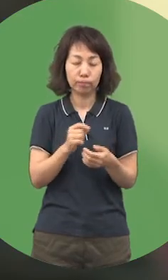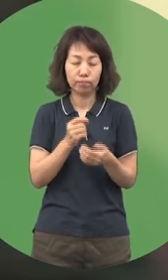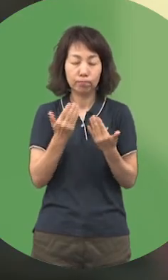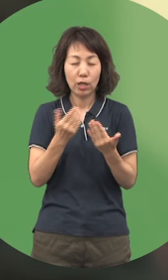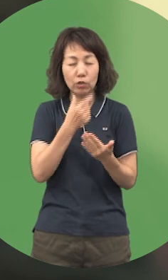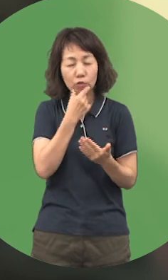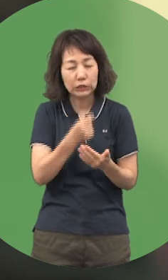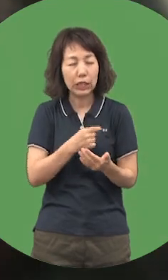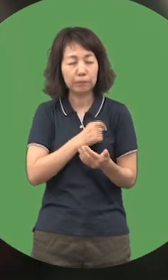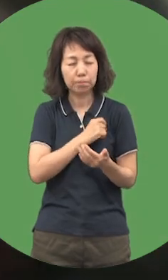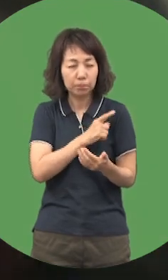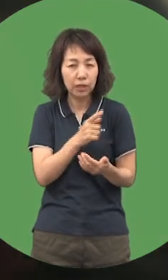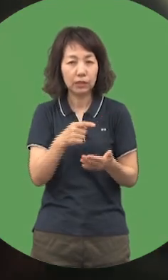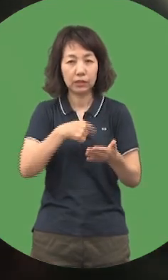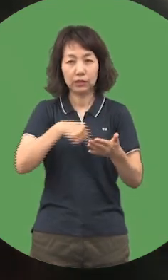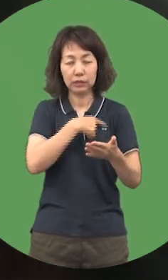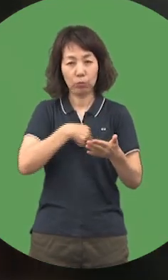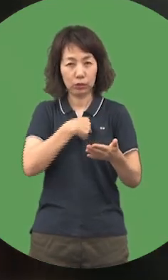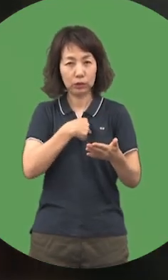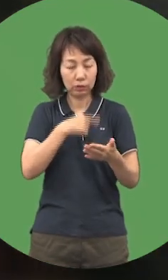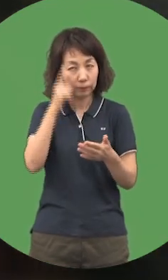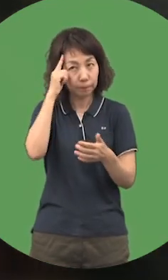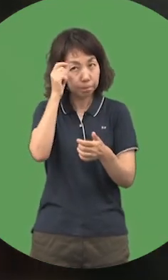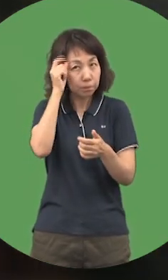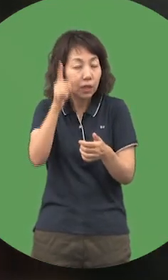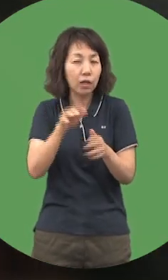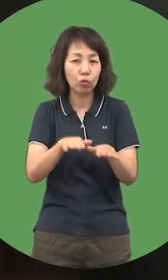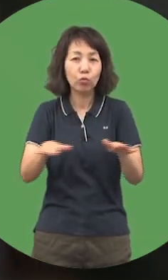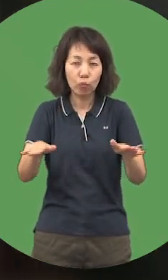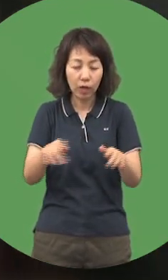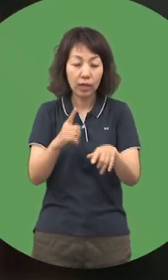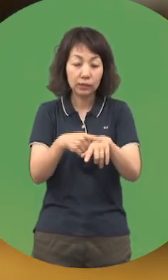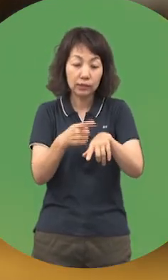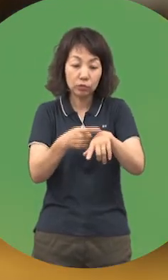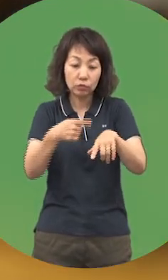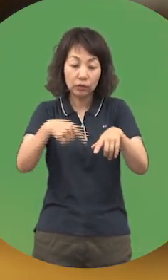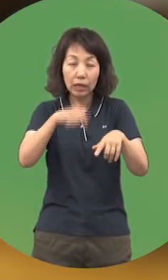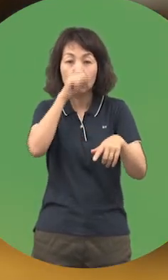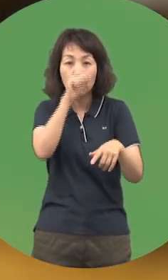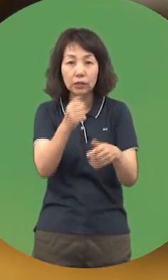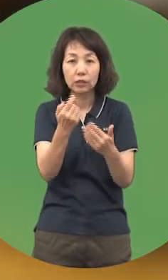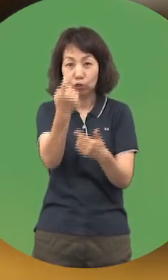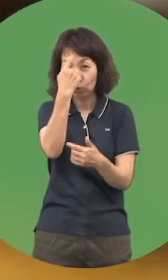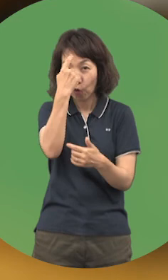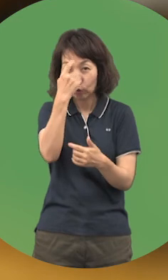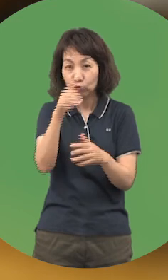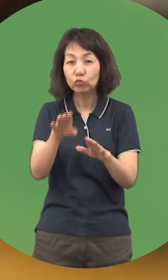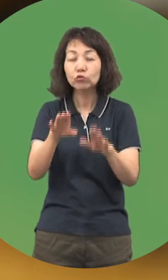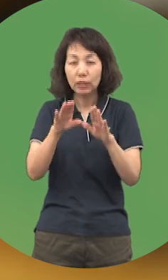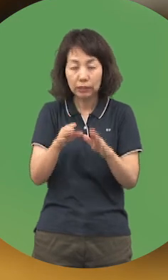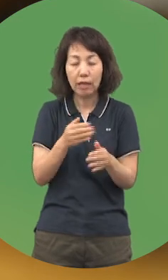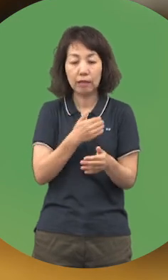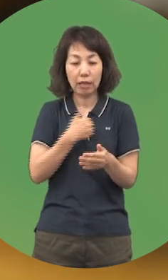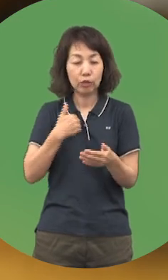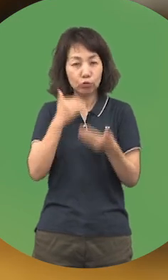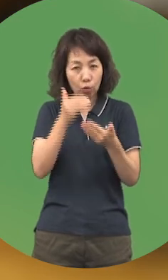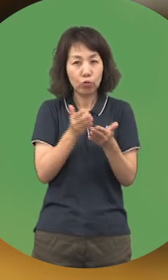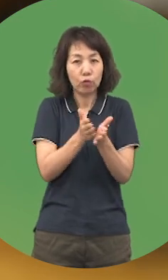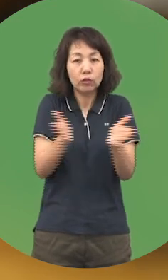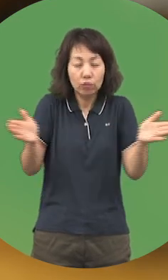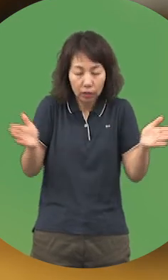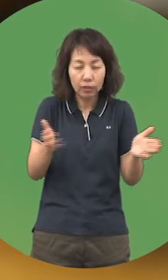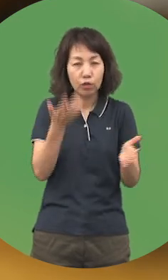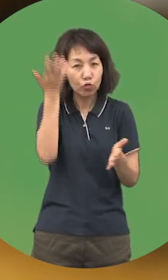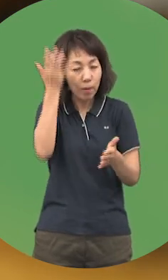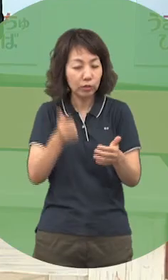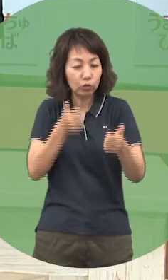力のある子どもたちが質の高い教育を受けることで、その可能性を伸ばし夢に挑戦できる環境づくりを目指